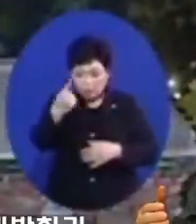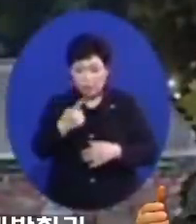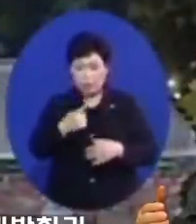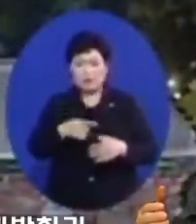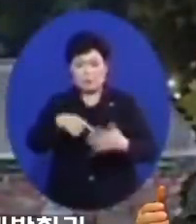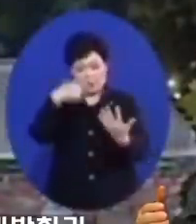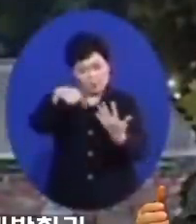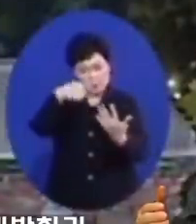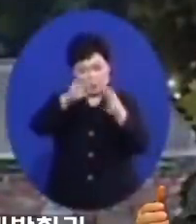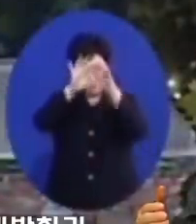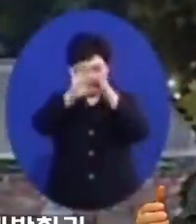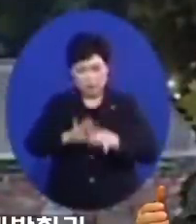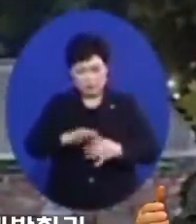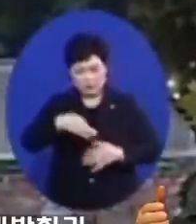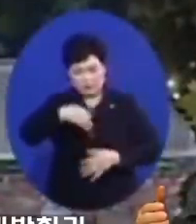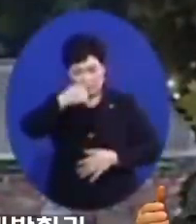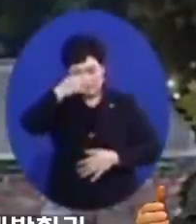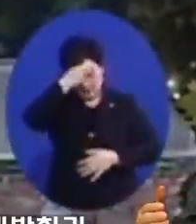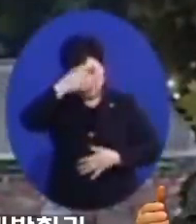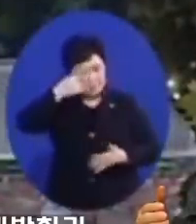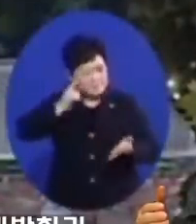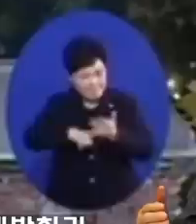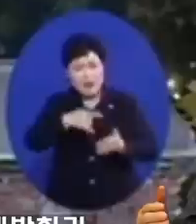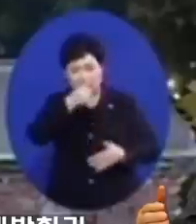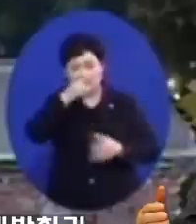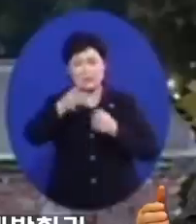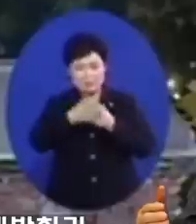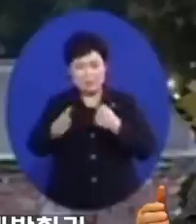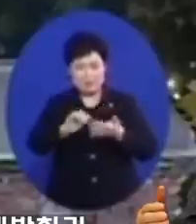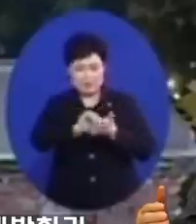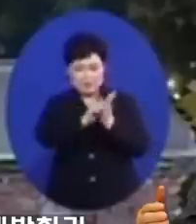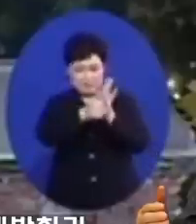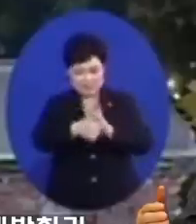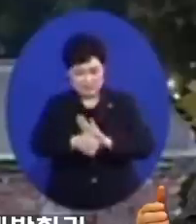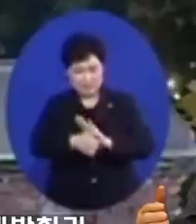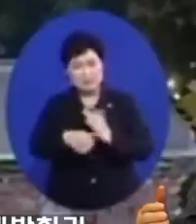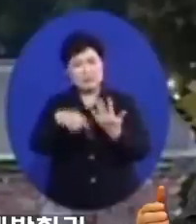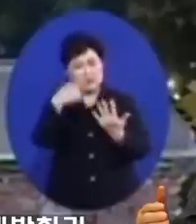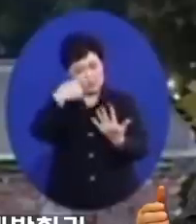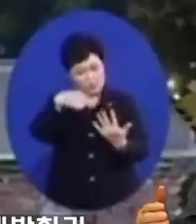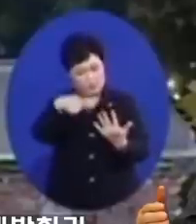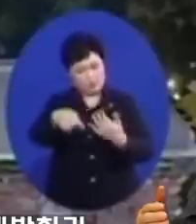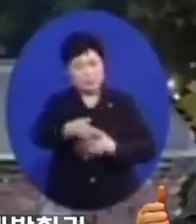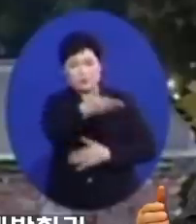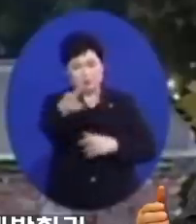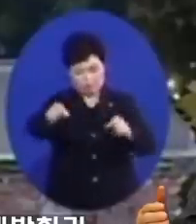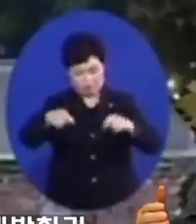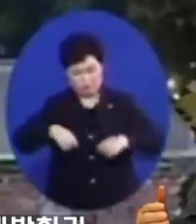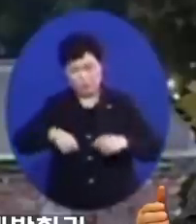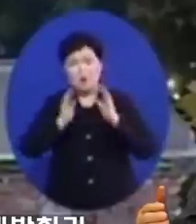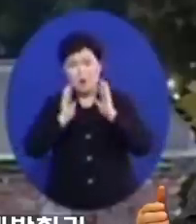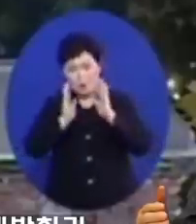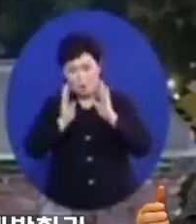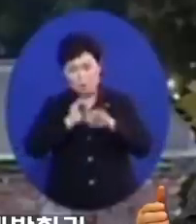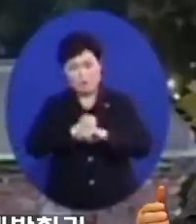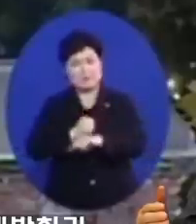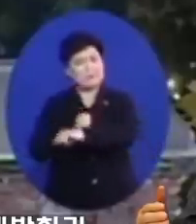소질이 있는 것을 개발해낼 수 있는 것입니다. 그렇기 때문에 자녀들을 교육시키고 여러분도 교육을 받아야 되는 것입니다.